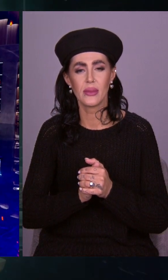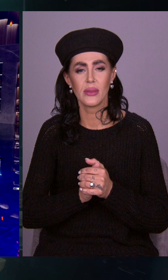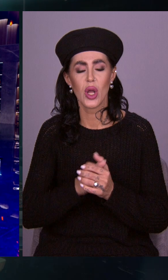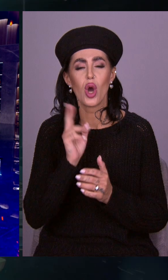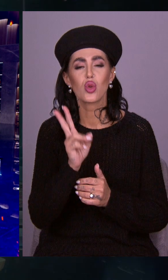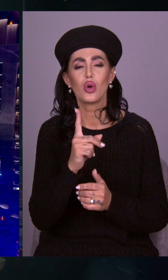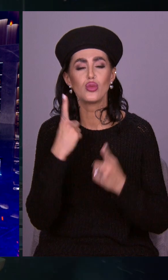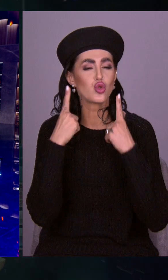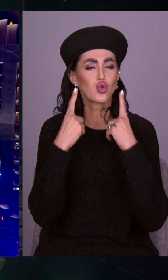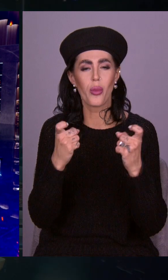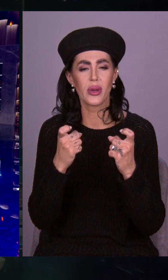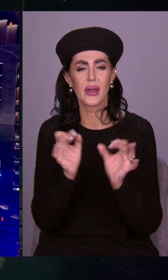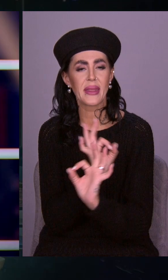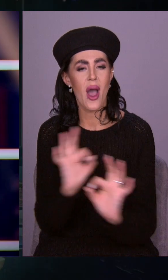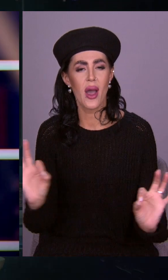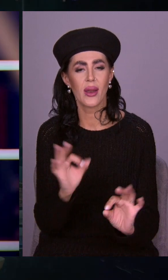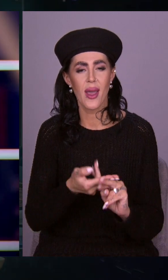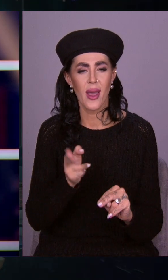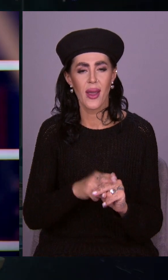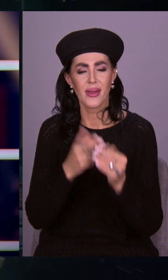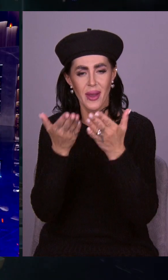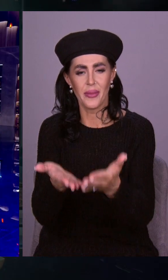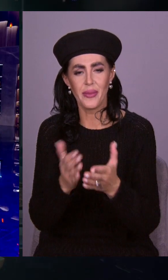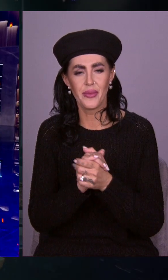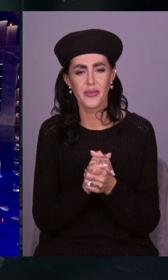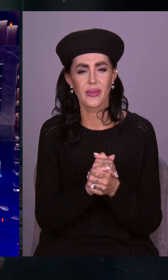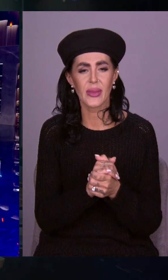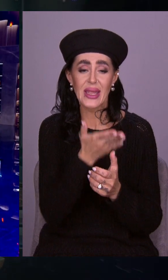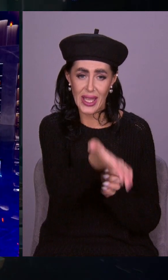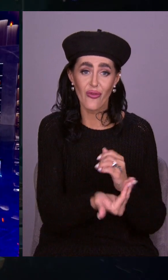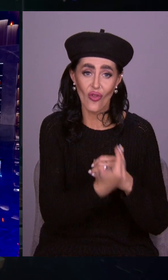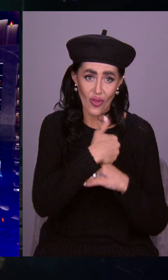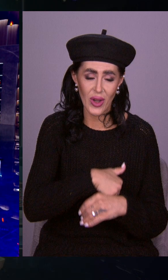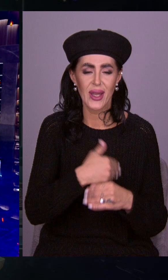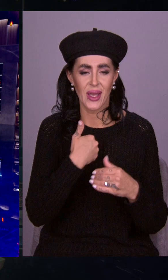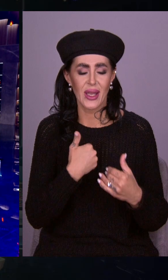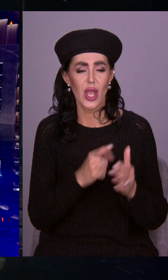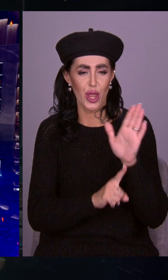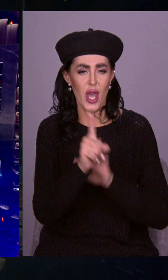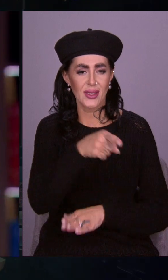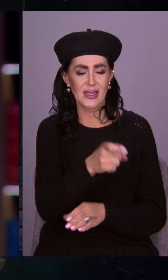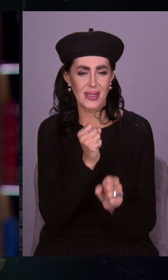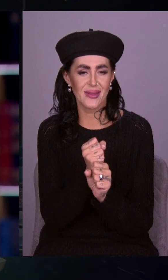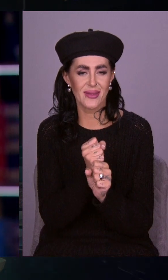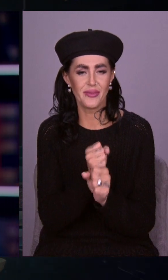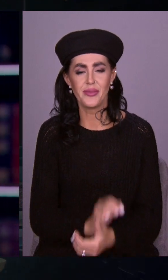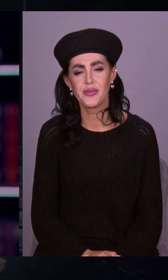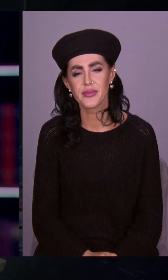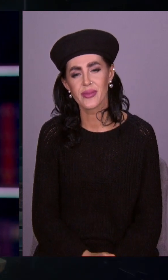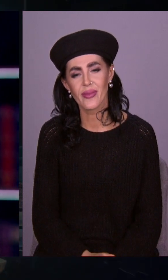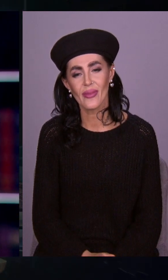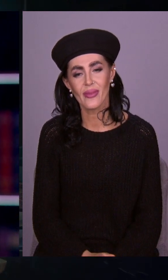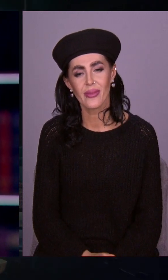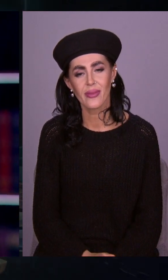без хейту. Олена Кравець. Да. Ні, давай, Тимура, ти наш гість, ми тобі віддаємо можливість. Mm-hmm. Можеш перемішувати.